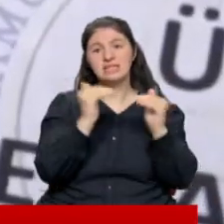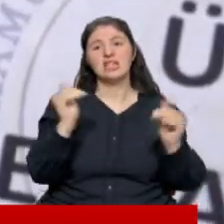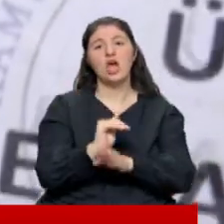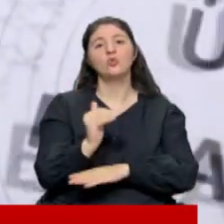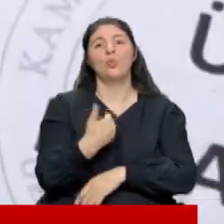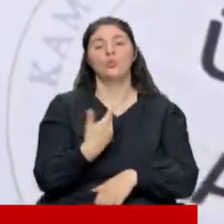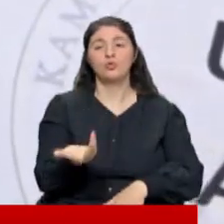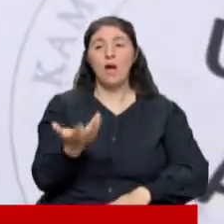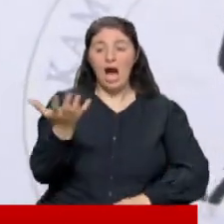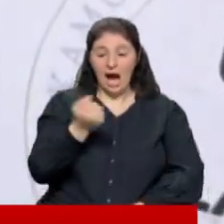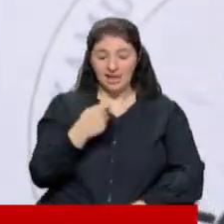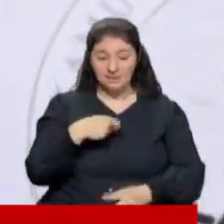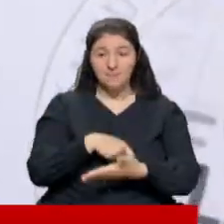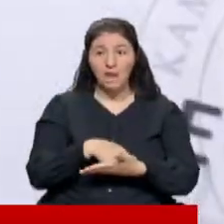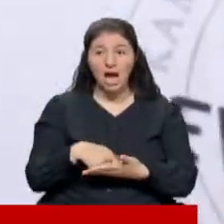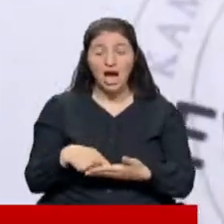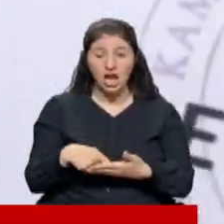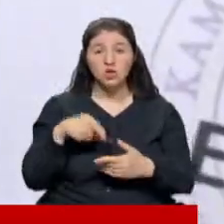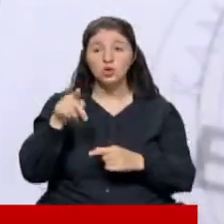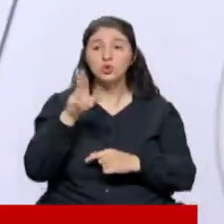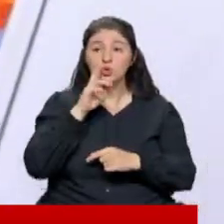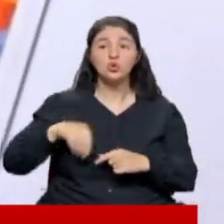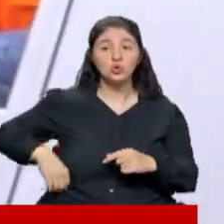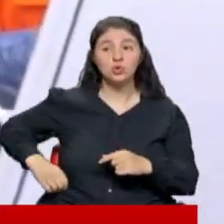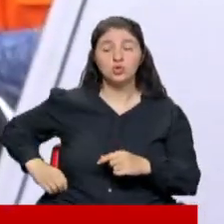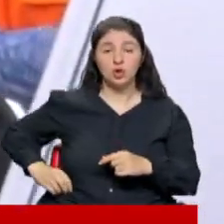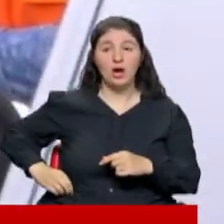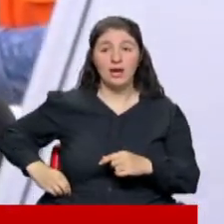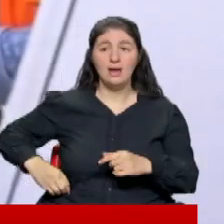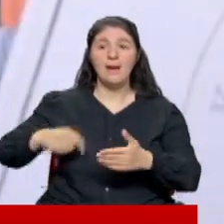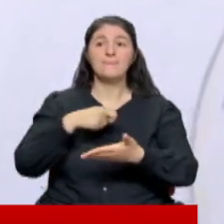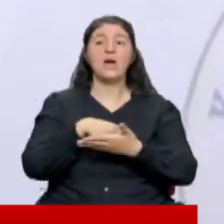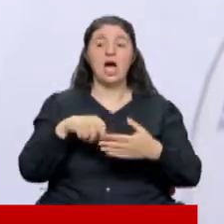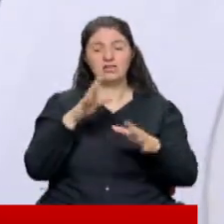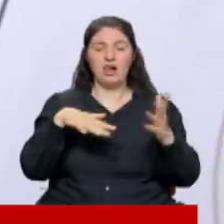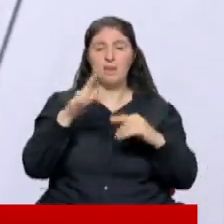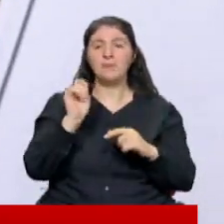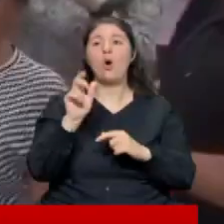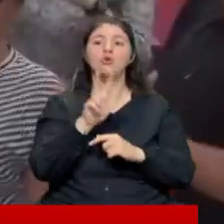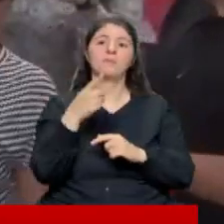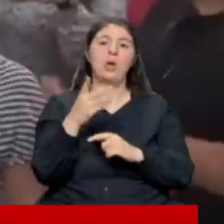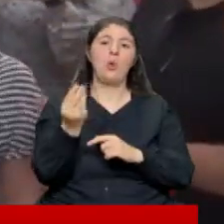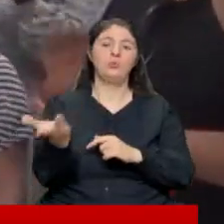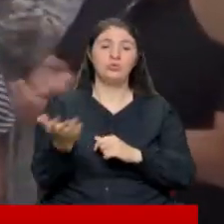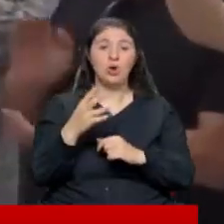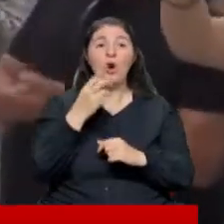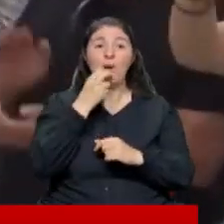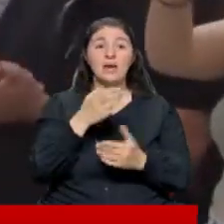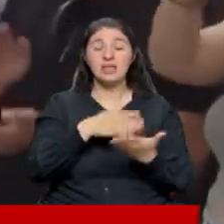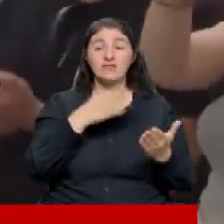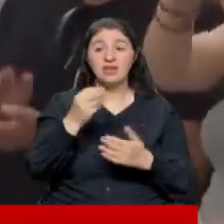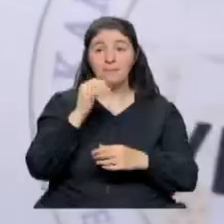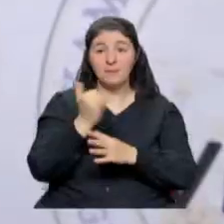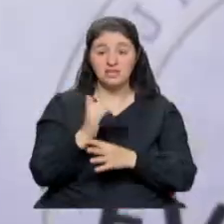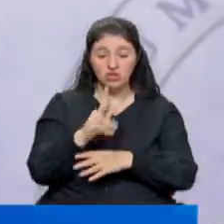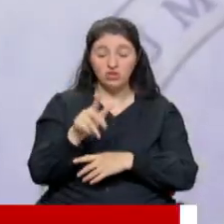sınırında yaşıyorum. Aldığım maaş şu son maaş demagojisiyle 30 bin lira oldu. Ömrünün yarısını verdiği